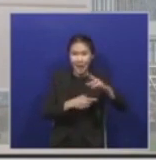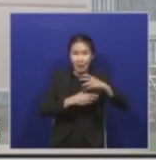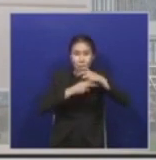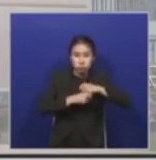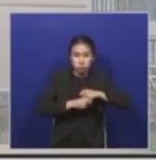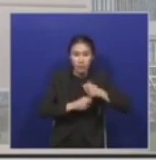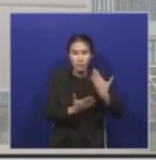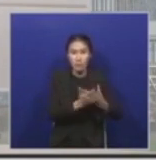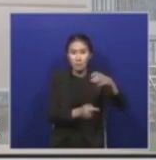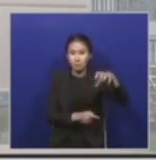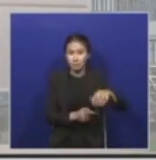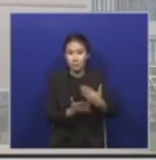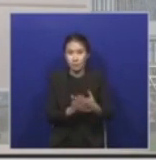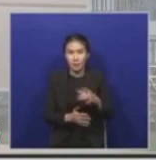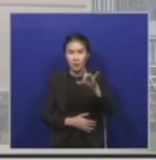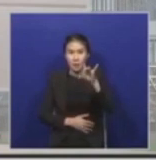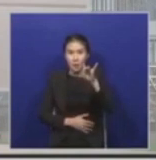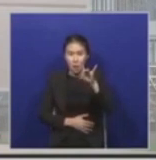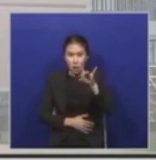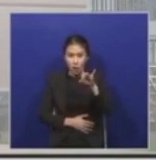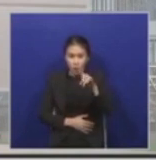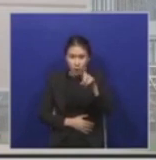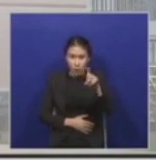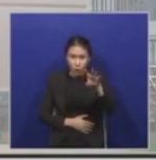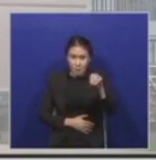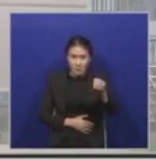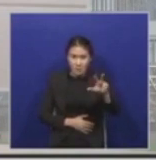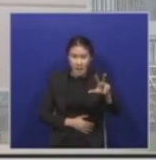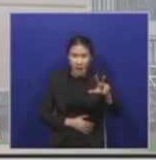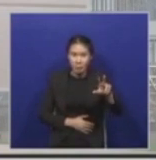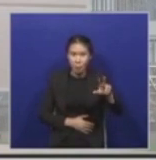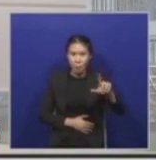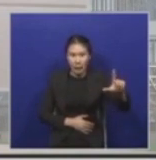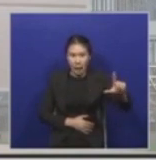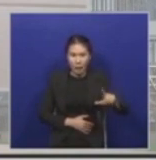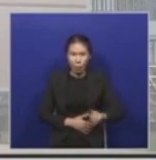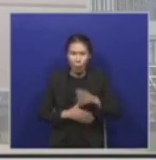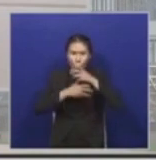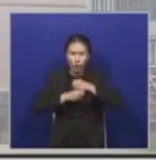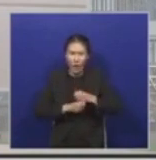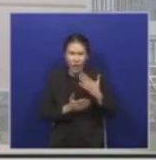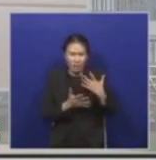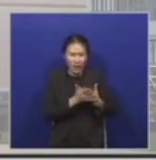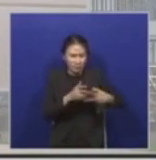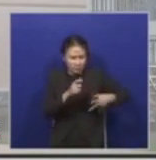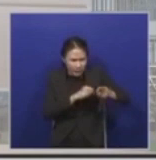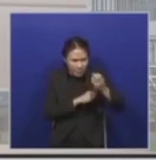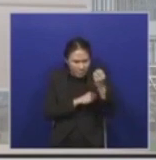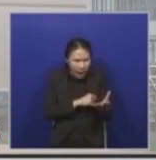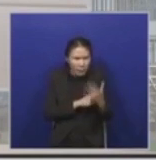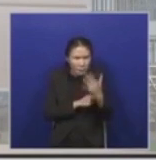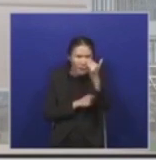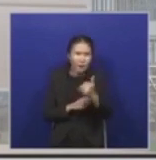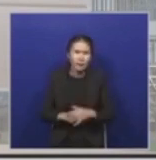เป็นเงินประมาณ143ล้านบาทที่คนแก่นี่ใจร้ายจังตัดเยอะ143ล้านบาทท่านประธ